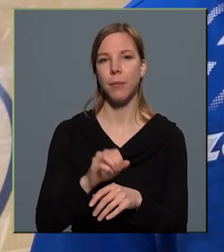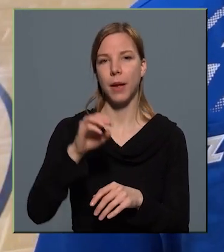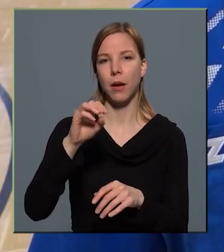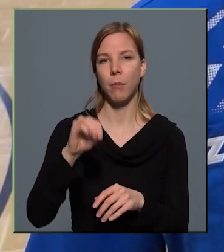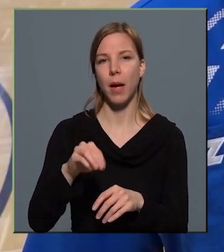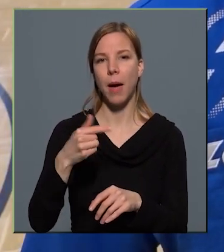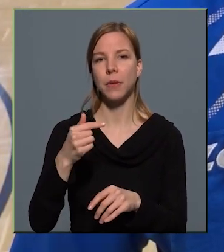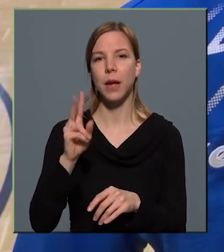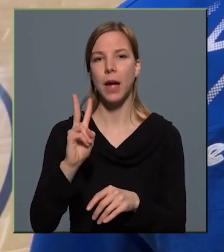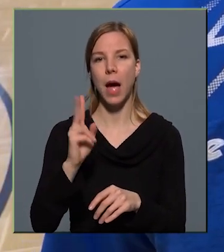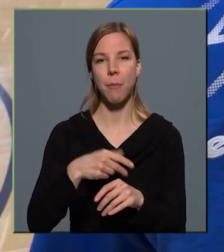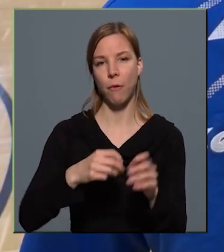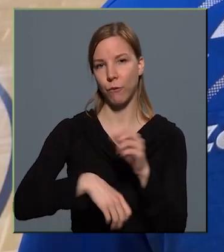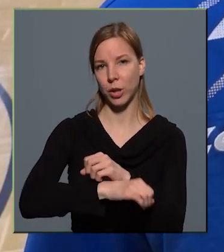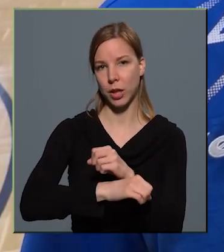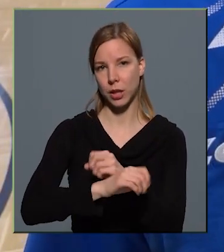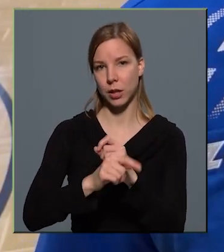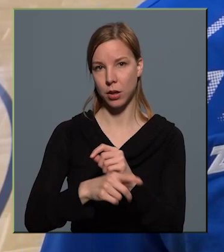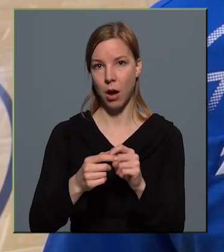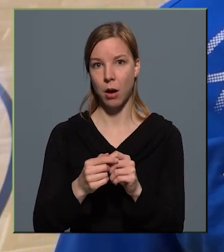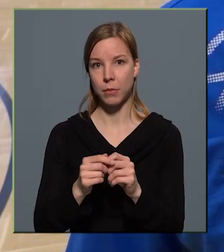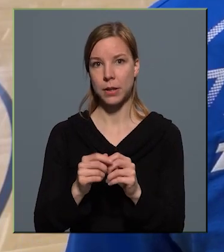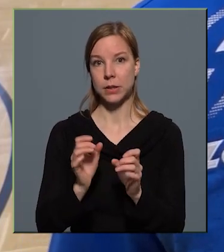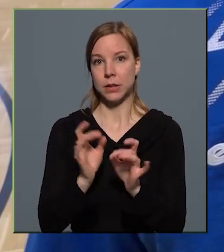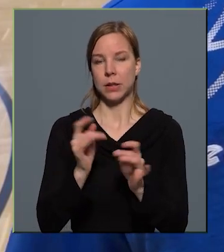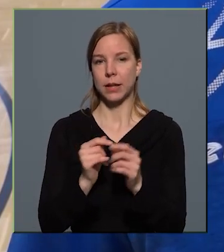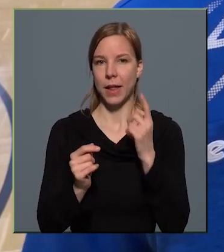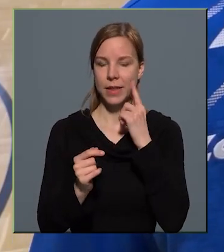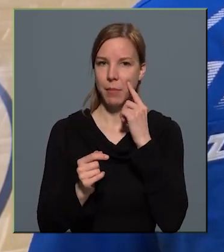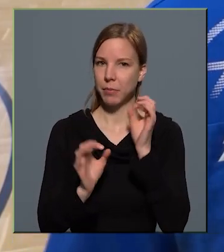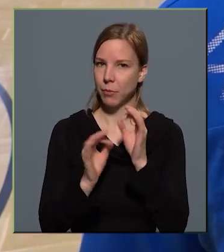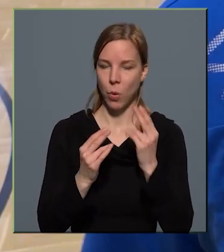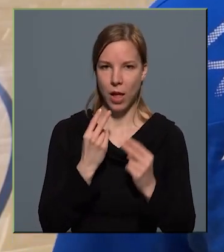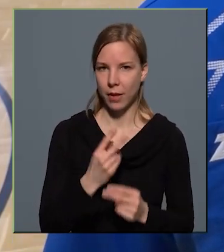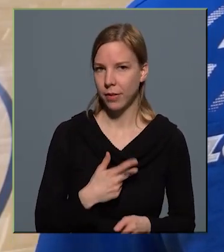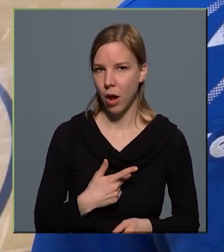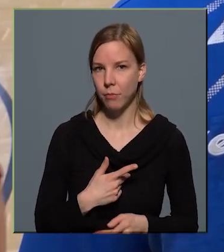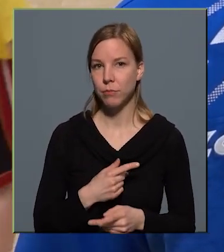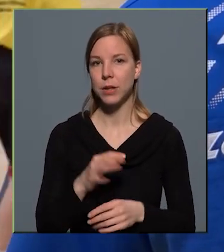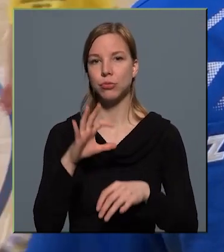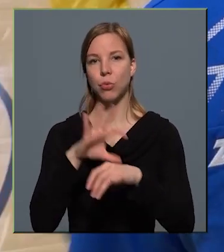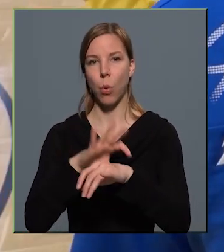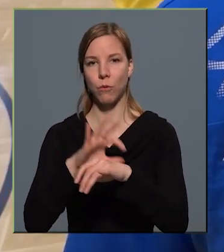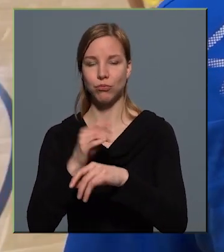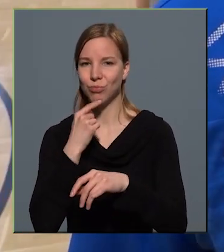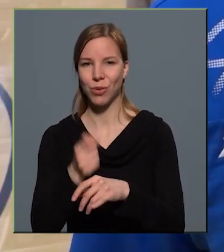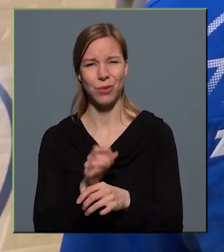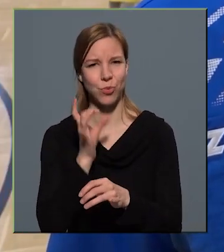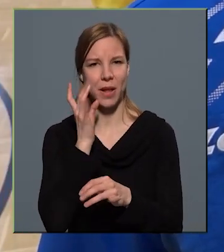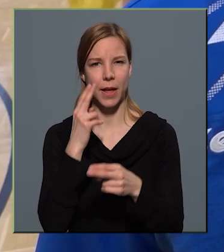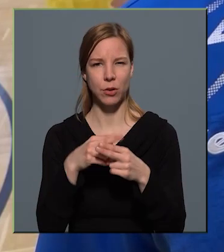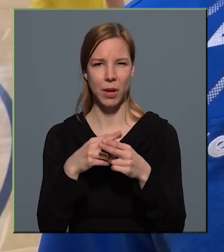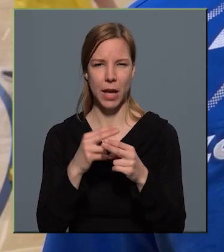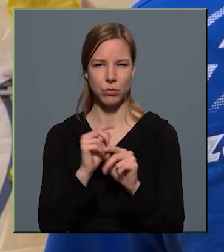és hirtelen a szememre nem láttam, jól elmentem az orvoshoz, mondták, hogy hoppá, hát ez egy speciális betegség volt,